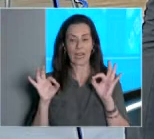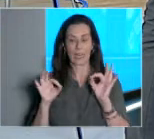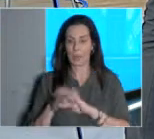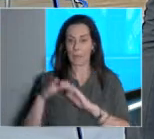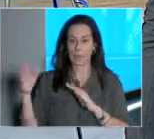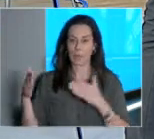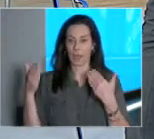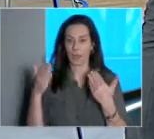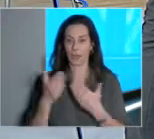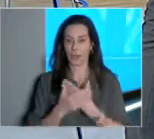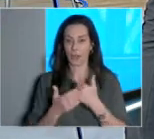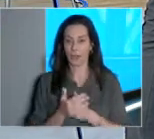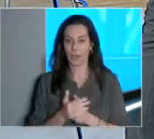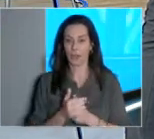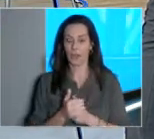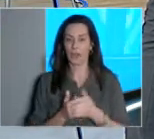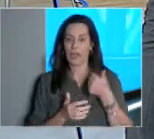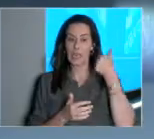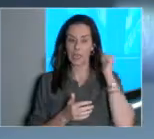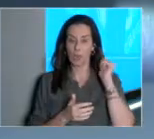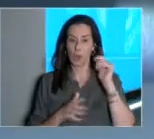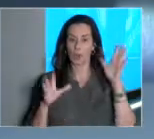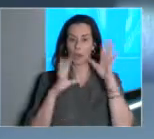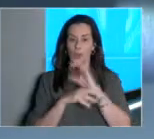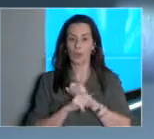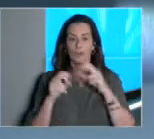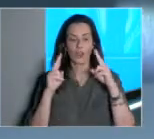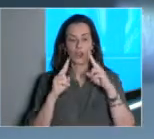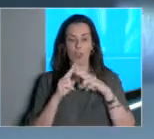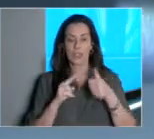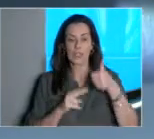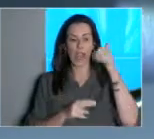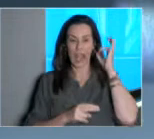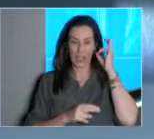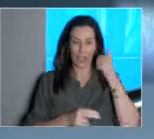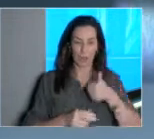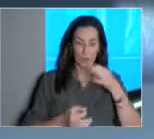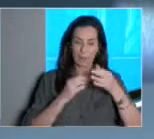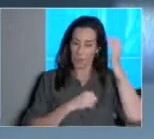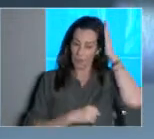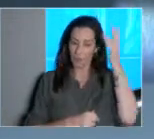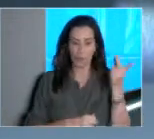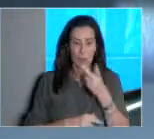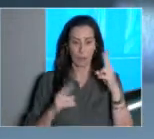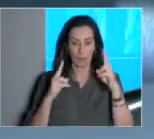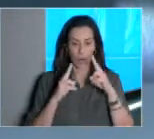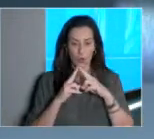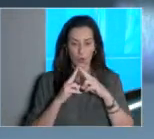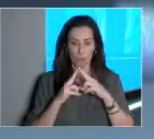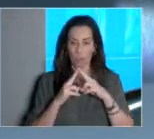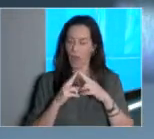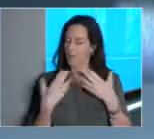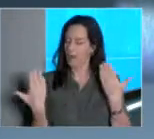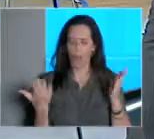הימין החדש, כמובן. אתמול בערב נפגשו איילת שקד ונפתלי בנט. הפגישה הסתיימה ללא